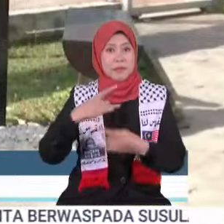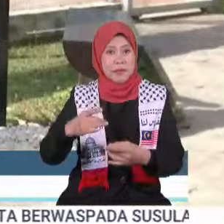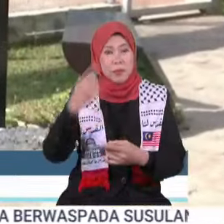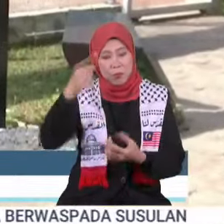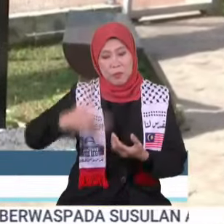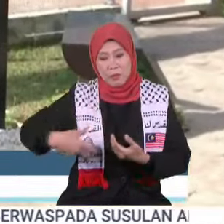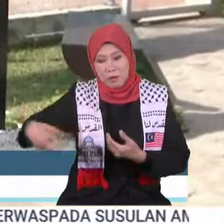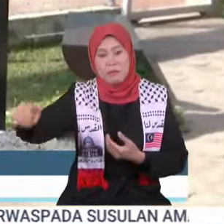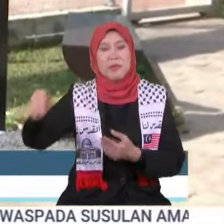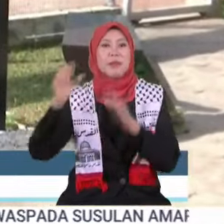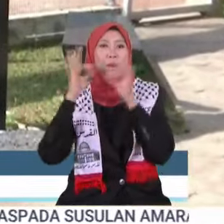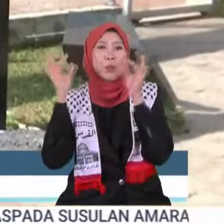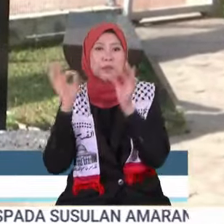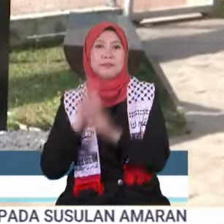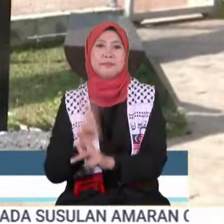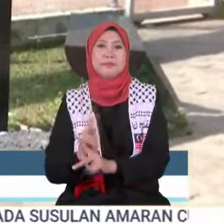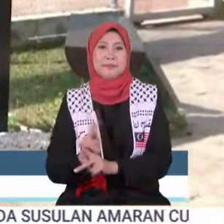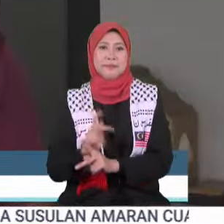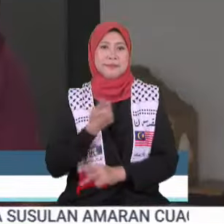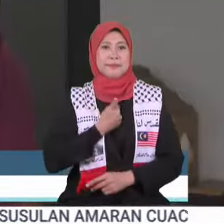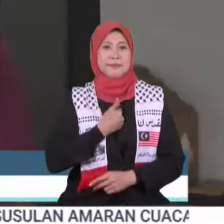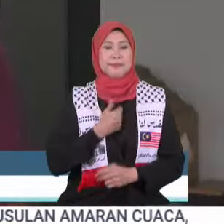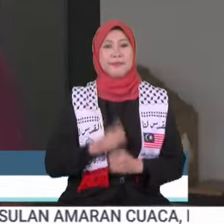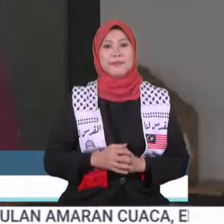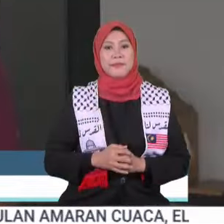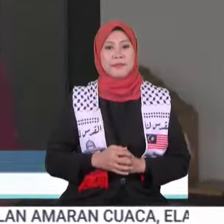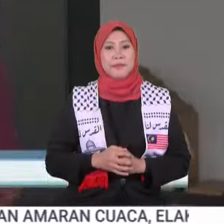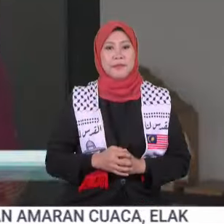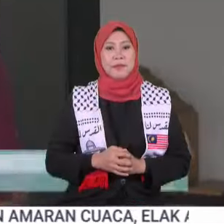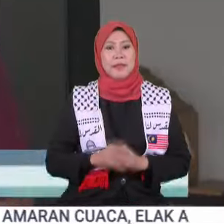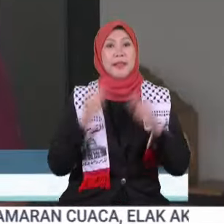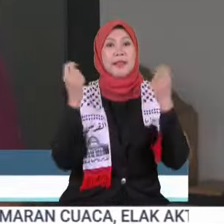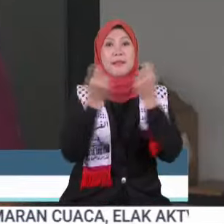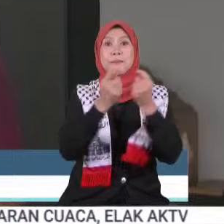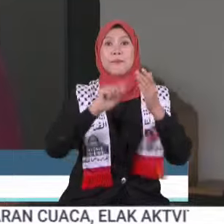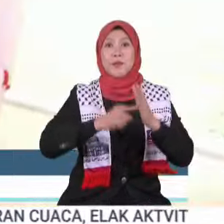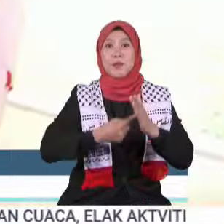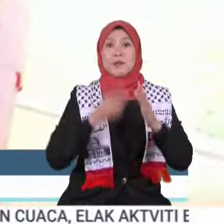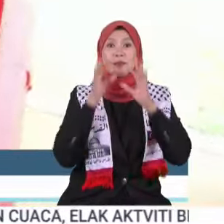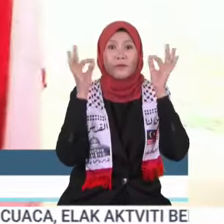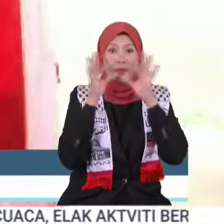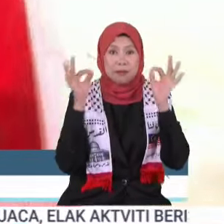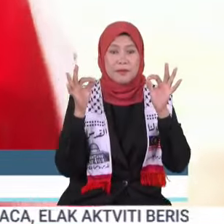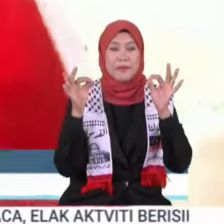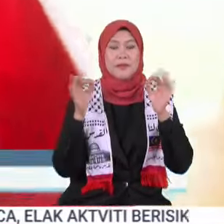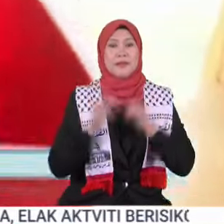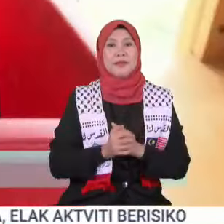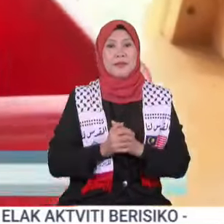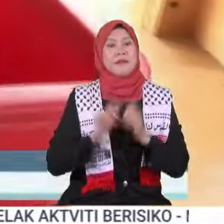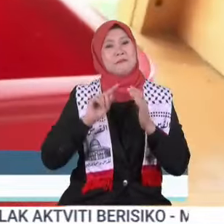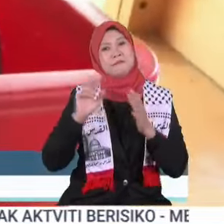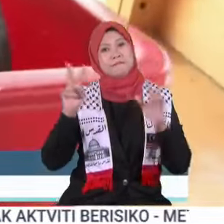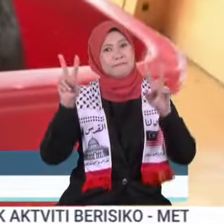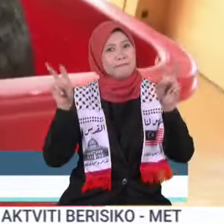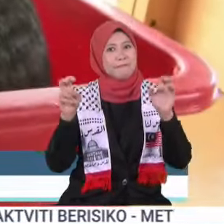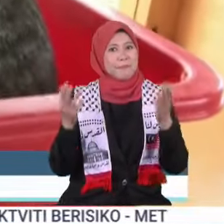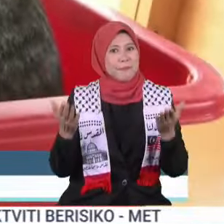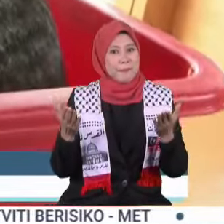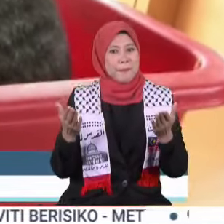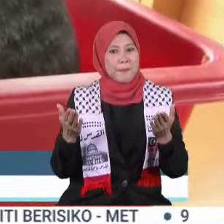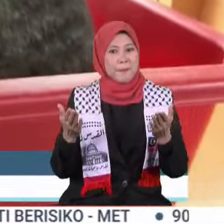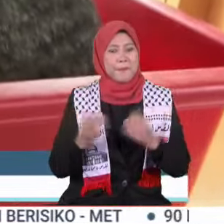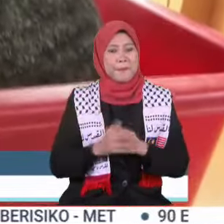mengambil kucing untuk dipelihara. Maka sebab tu daripada pihak tim rumah kucing, kita sangat menekankan soal apa SOP